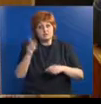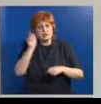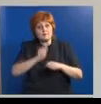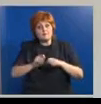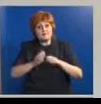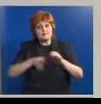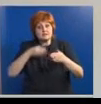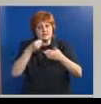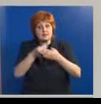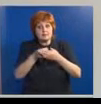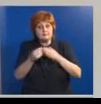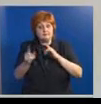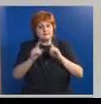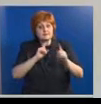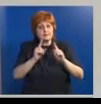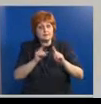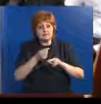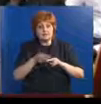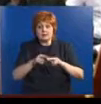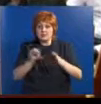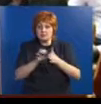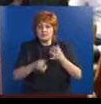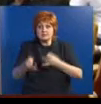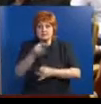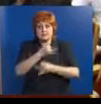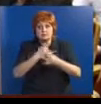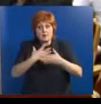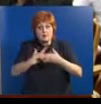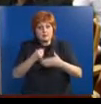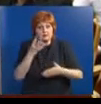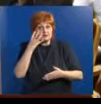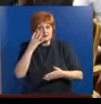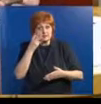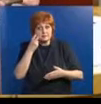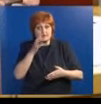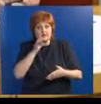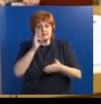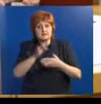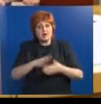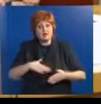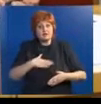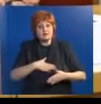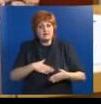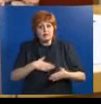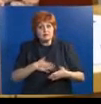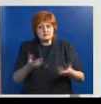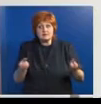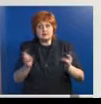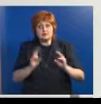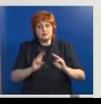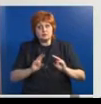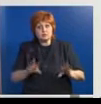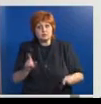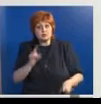цен провел очередное заседание. В частности, участники обсудили подорожание яблок. Как прозвучало, волноваться ставропольцам не о чем. То,